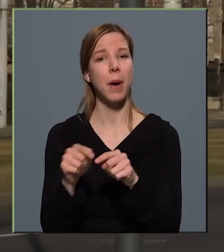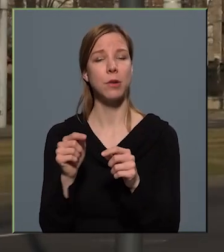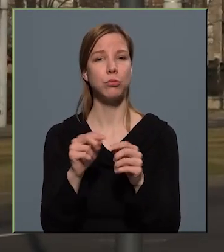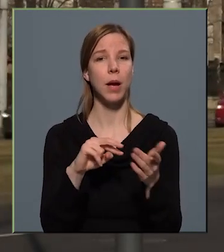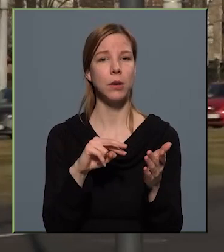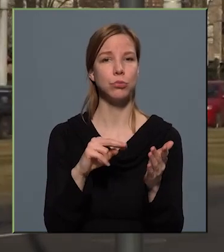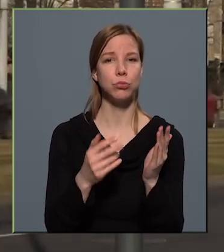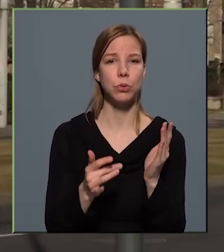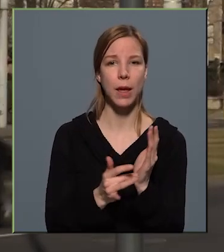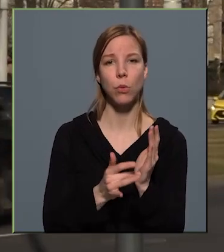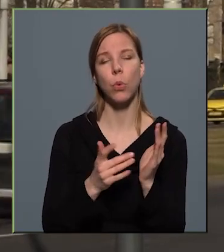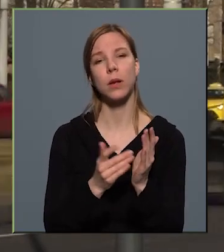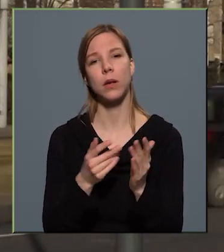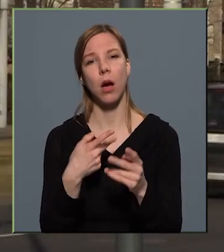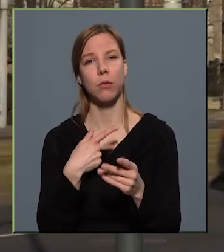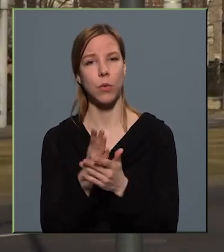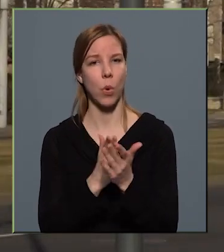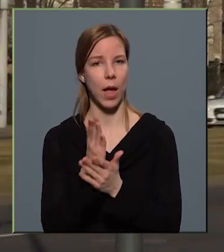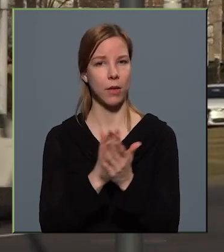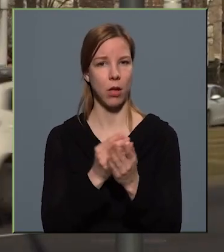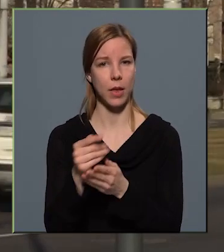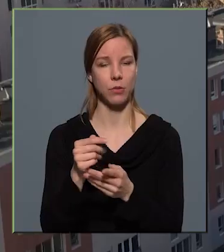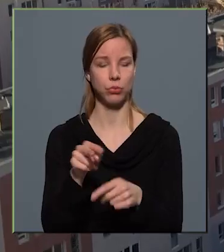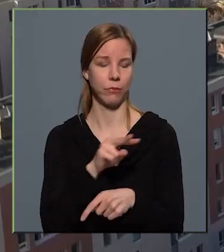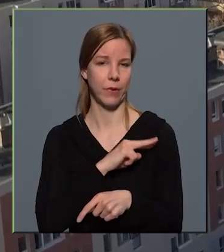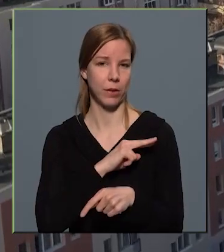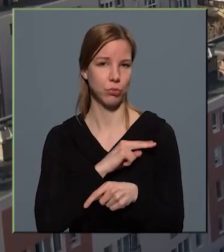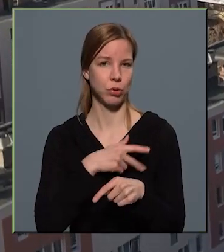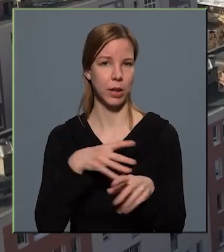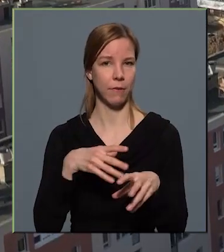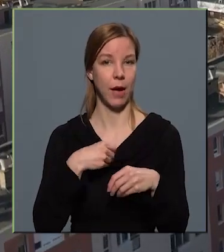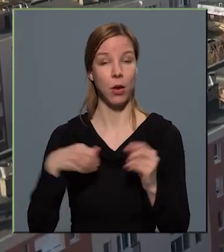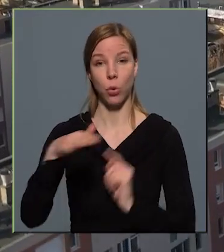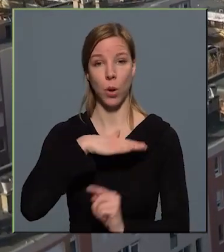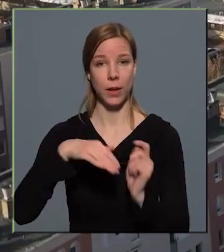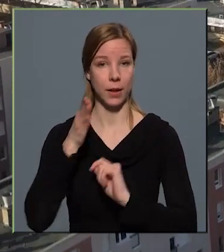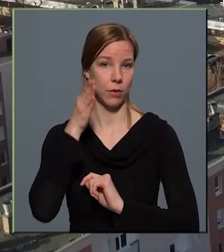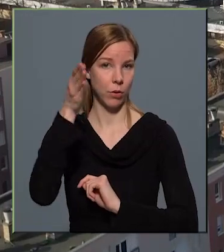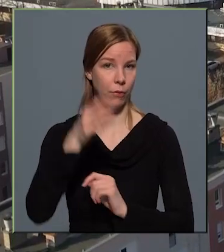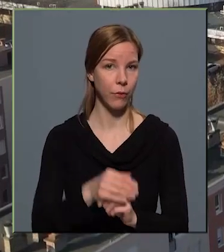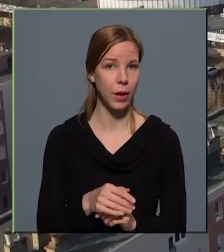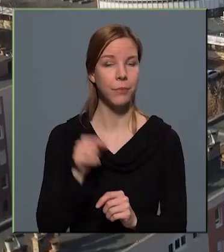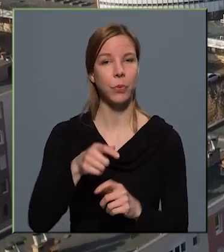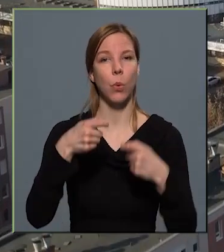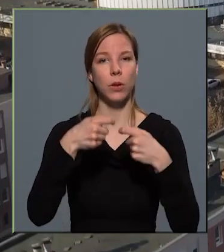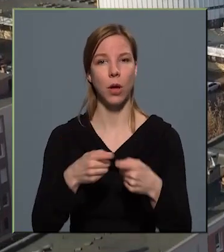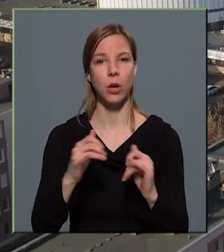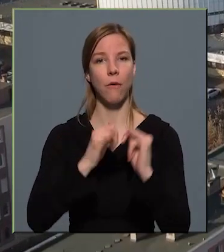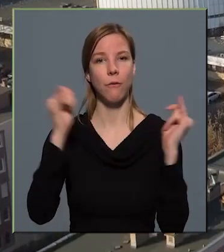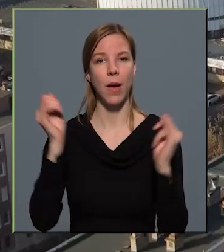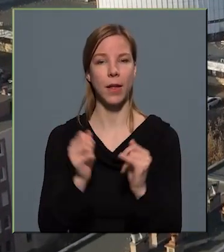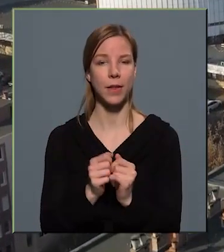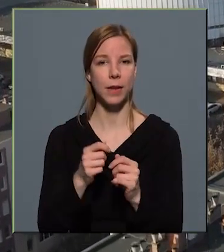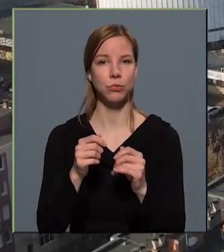szállítójaként felelősséget vállal saját környezetének jövőjéért is. Tagja a Kőbánya Gazdaságfejlesztési és Innovációs Tanácsnak